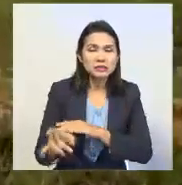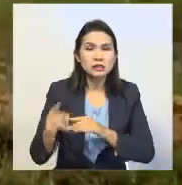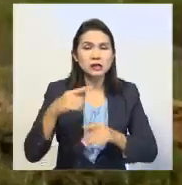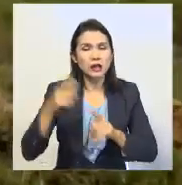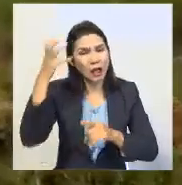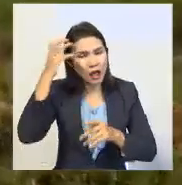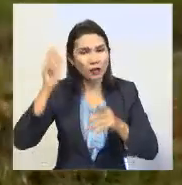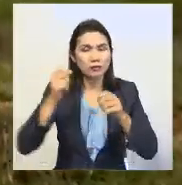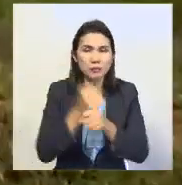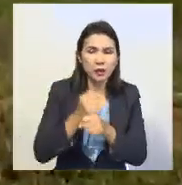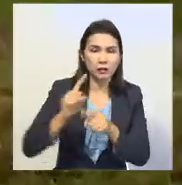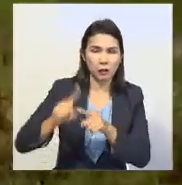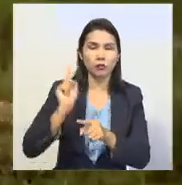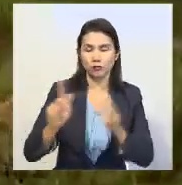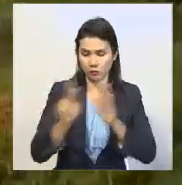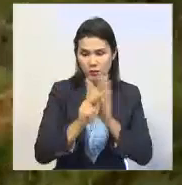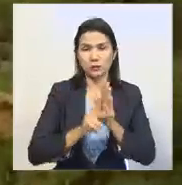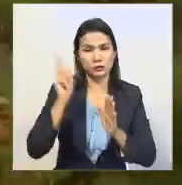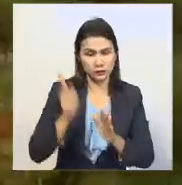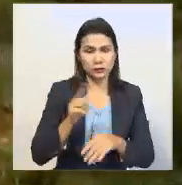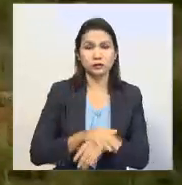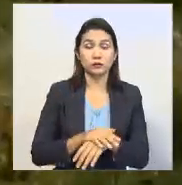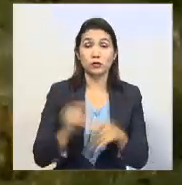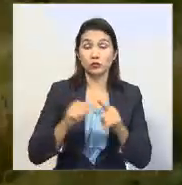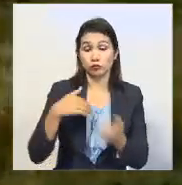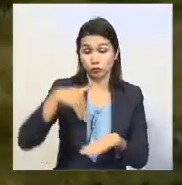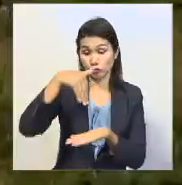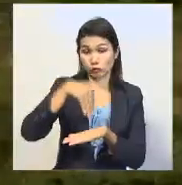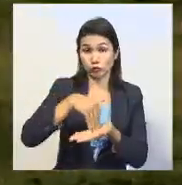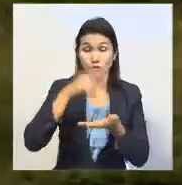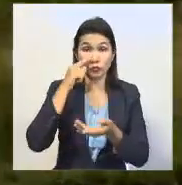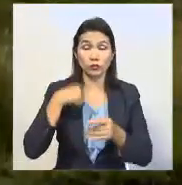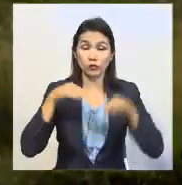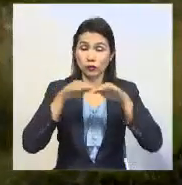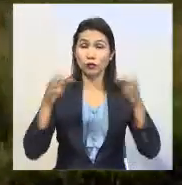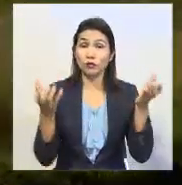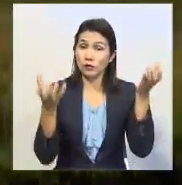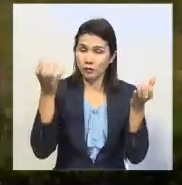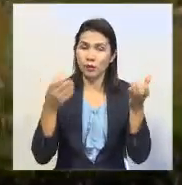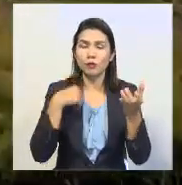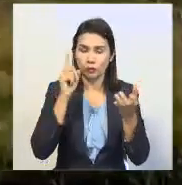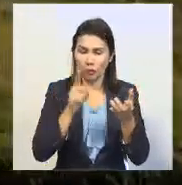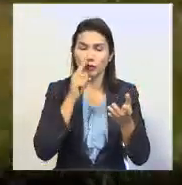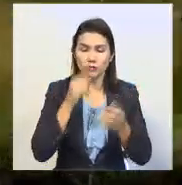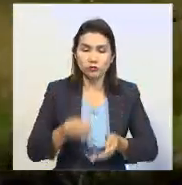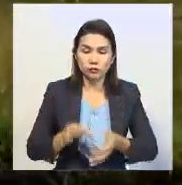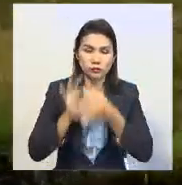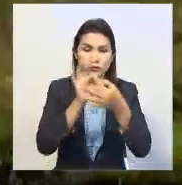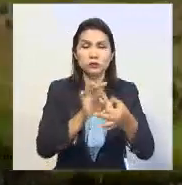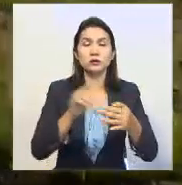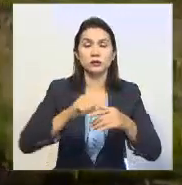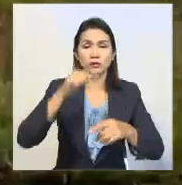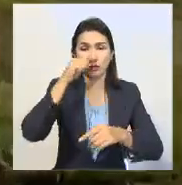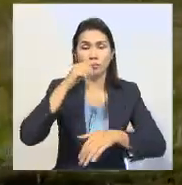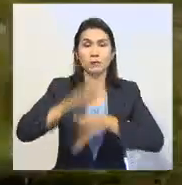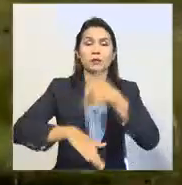นและบังคับใช้กฎหมายอย่างจริงจังส่วนศูนย์ดำรงธรรมก็ต้องพัฒนาการบริการให้สอดคล้องกับการพัฒนาสู่ไทยแลน